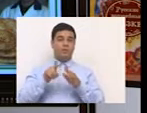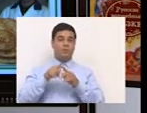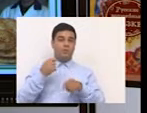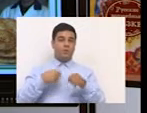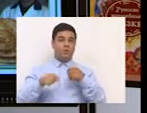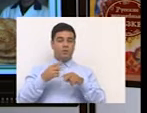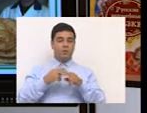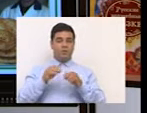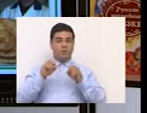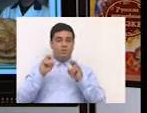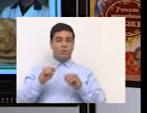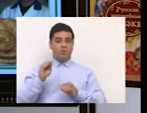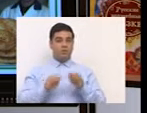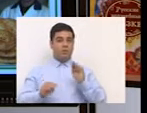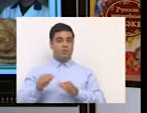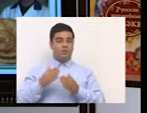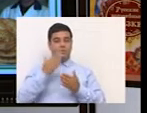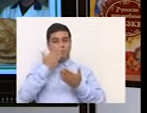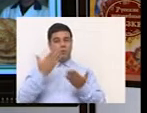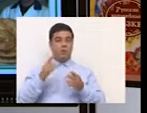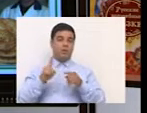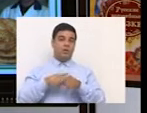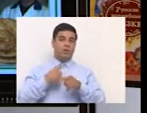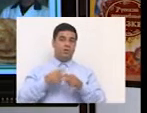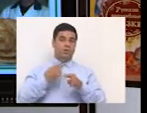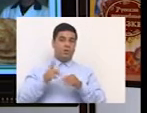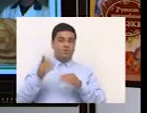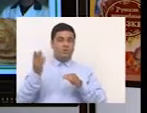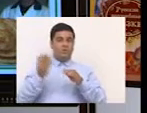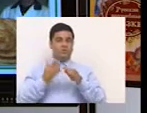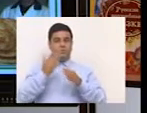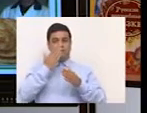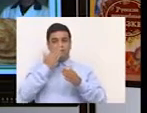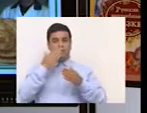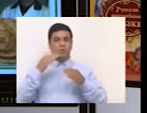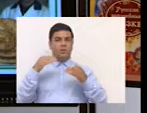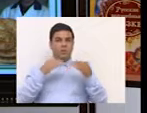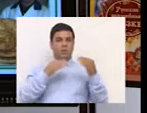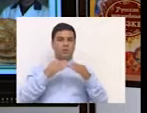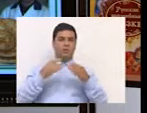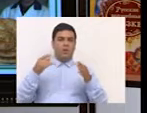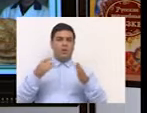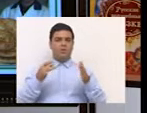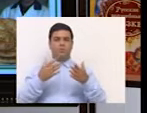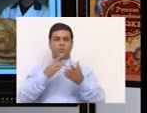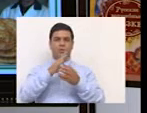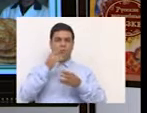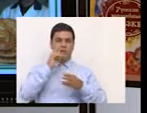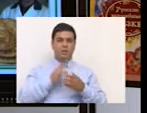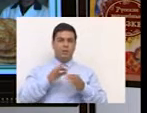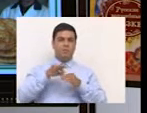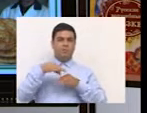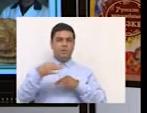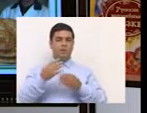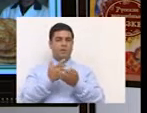продавцы раскладывают восточные пряности, то ли они разрезают ароматные дыни, айву, персики, то ли